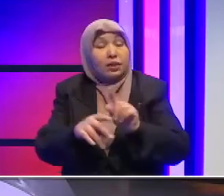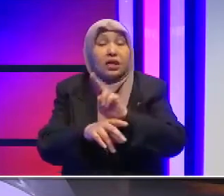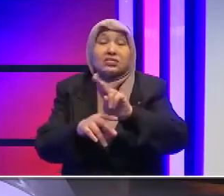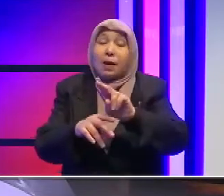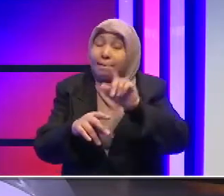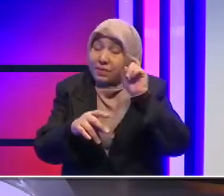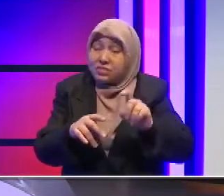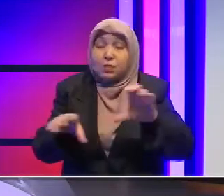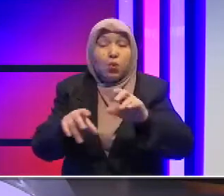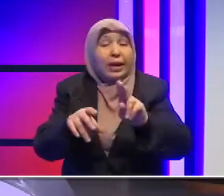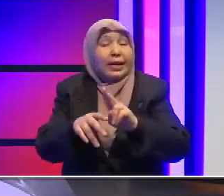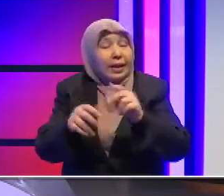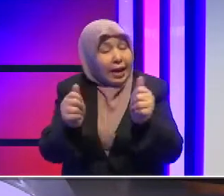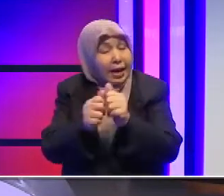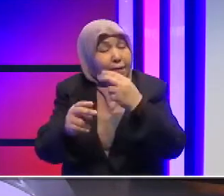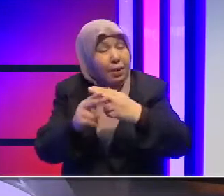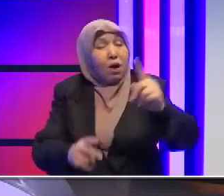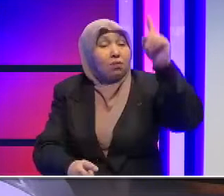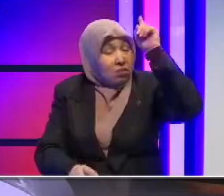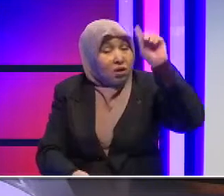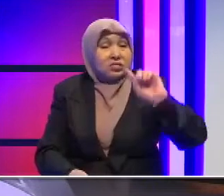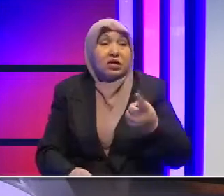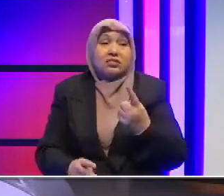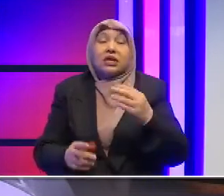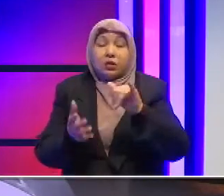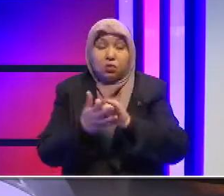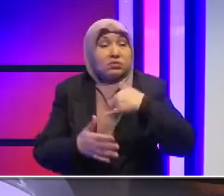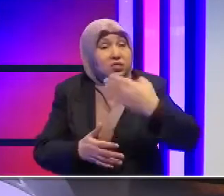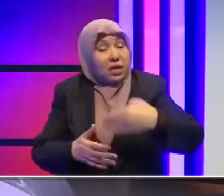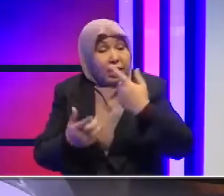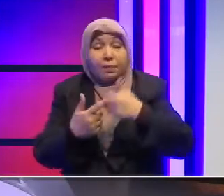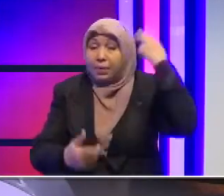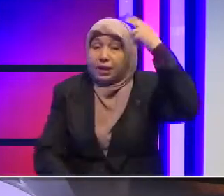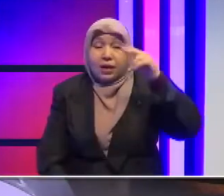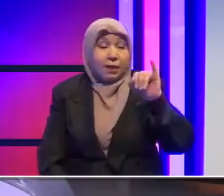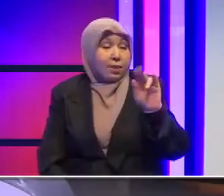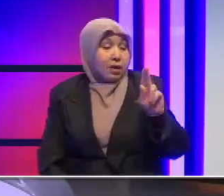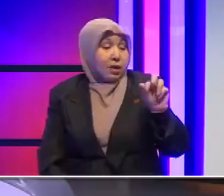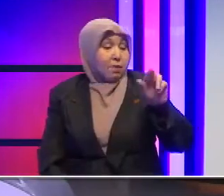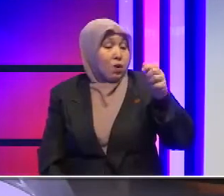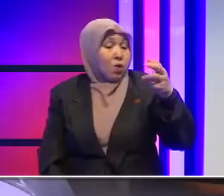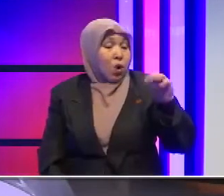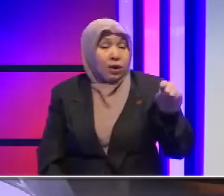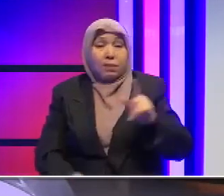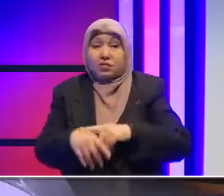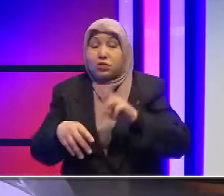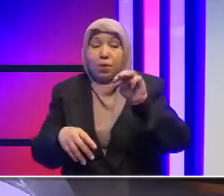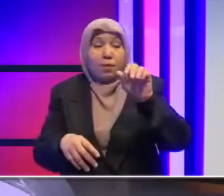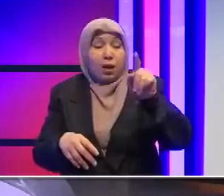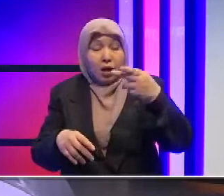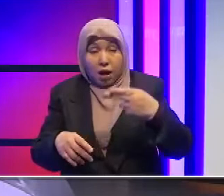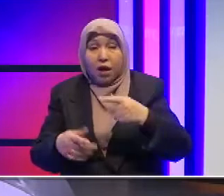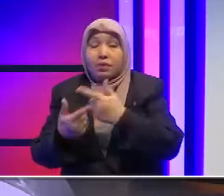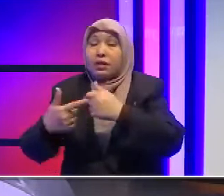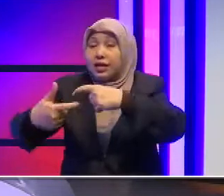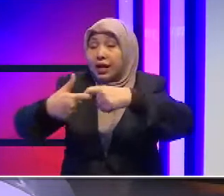selain daripada nama Allah Subhanahu Wa Taala. Dia memang sejarahnya daripada Nabi Ibrahim, ya. Orang Mekah musyrik itu dia bangga, oh ini ada kaitan dengan